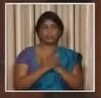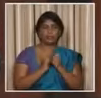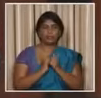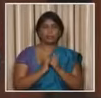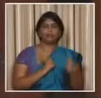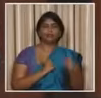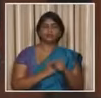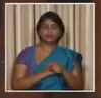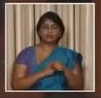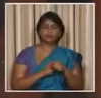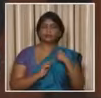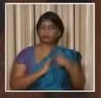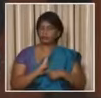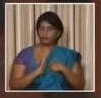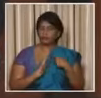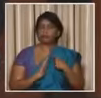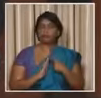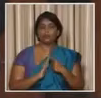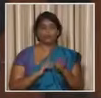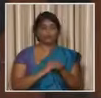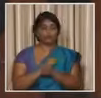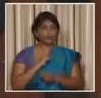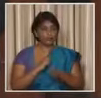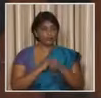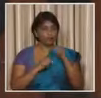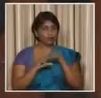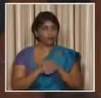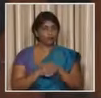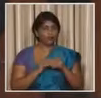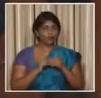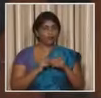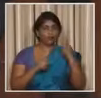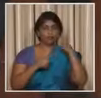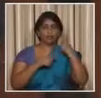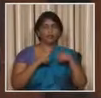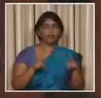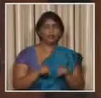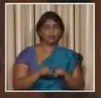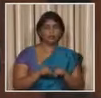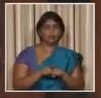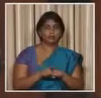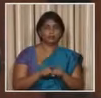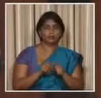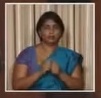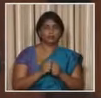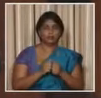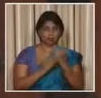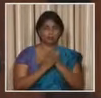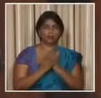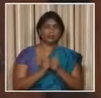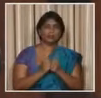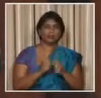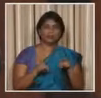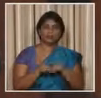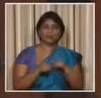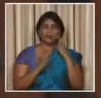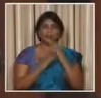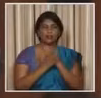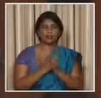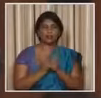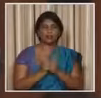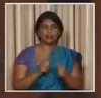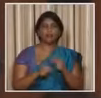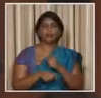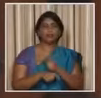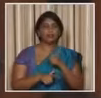එතකොට ලංකාවේ ගොවීන්ට වී ගන්න විදියක් නෑ. ගොවීන්ට වෙලාවට පොහොර දෙන්නේ නෑ. ගොවීන්ට වෙලාවට වතුර දෙන්නේ නෑ. දීවරේන්ට ඩීසල් දෙන්නේ